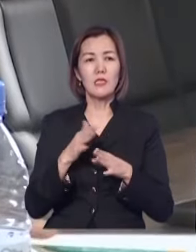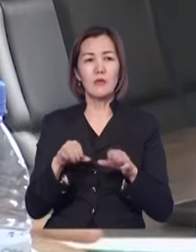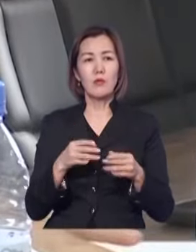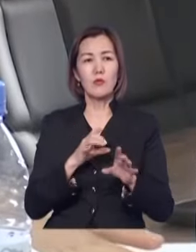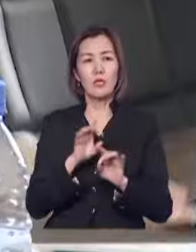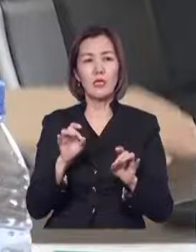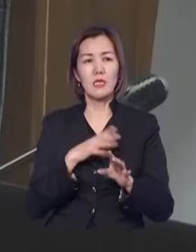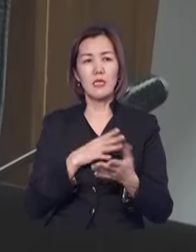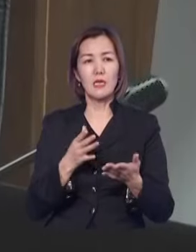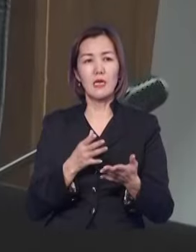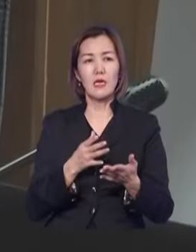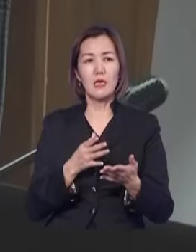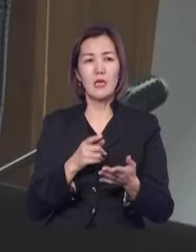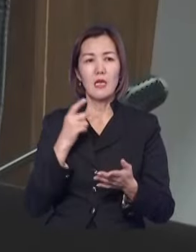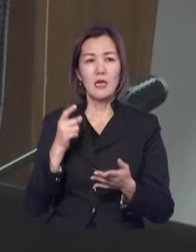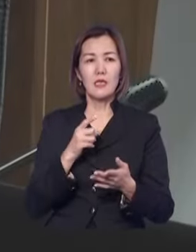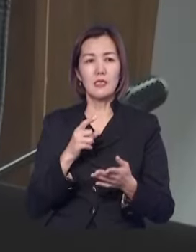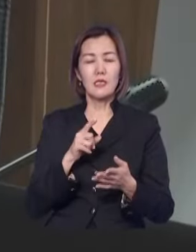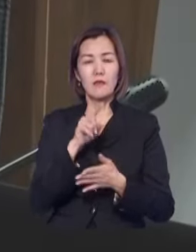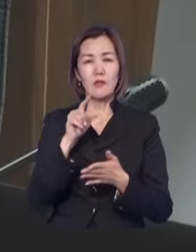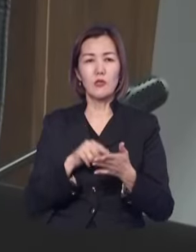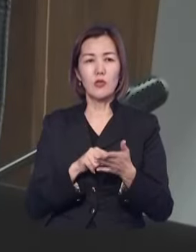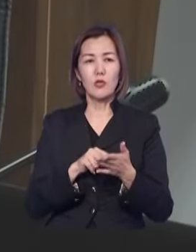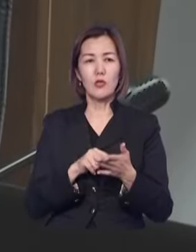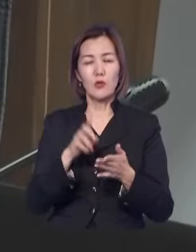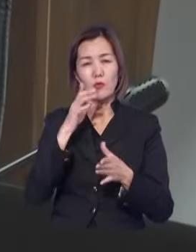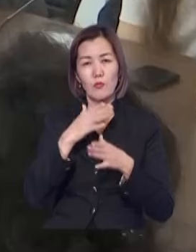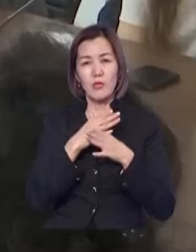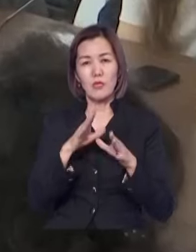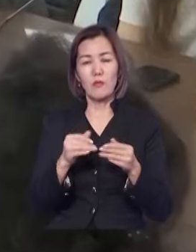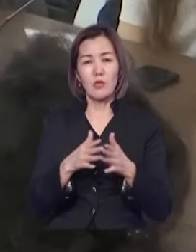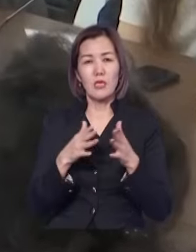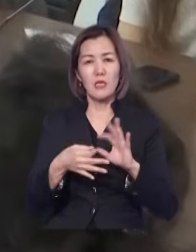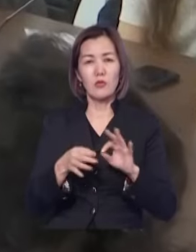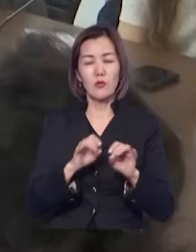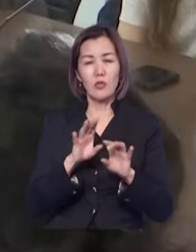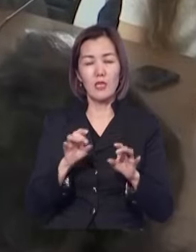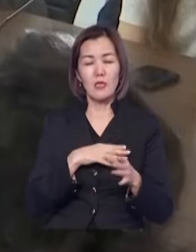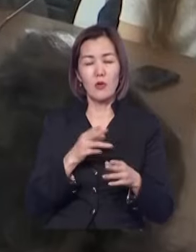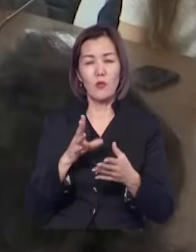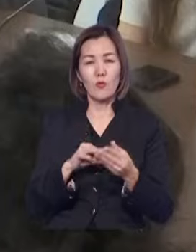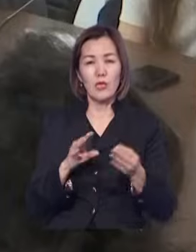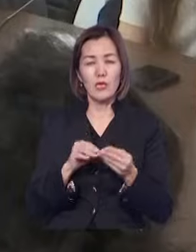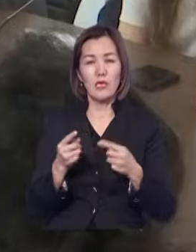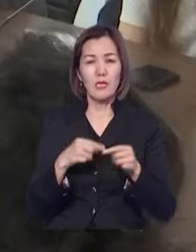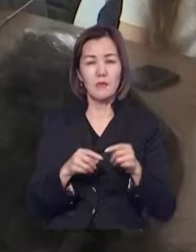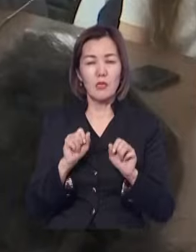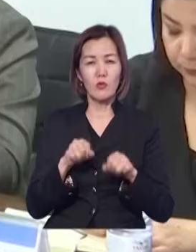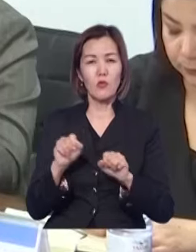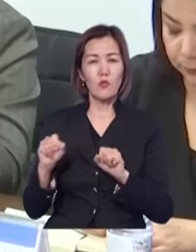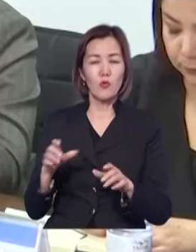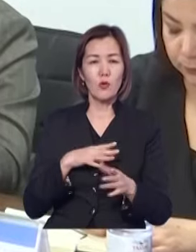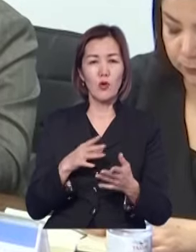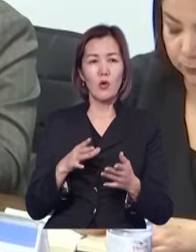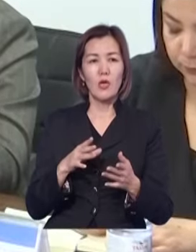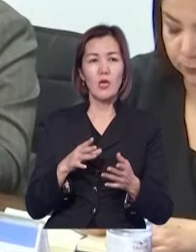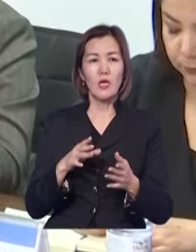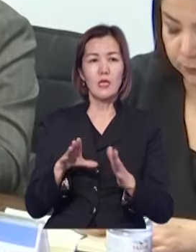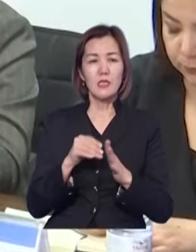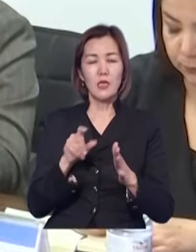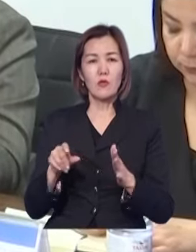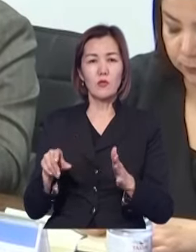түсіндірілді. Сондай-ақ шаруалардың басты сауалы субсидиялау бағдарламасына да кеңінен тоқталды. Одан бөлек кәсіпкерлердің құқығын қорғау, салық жүйесіне